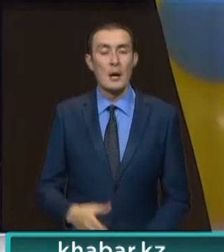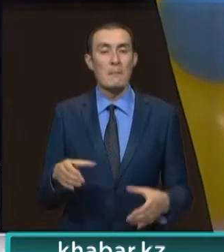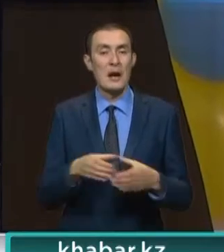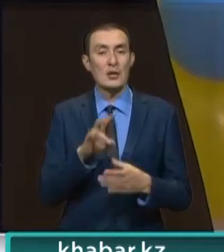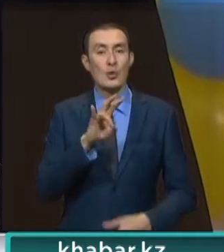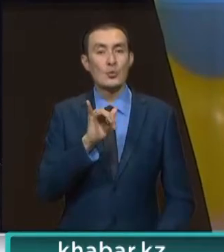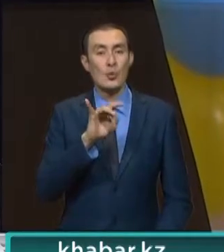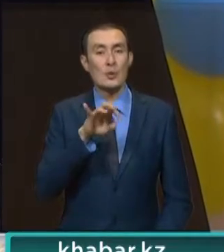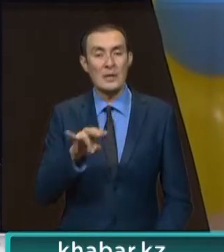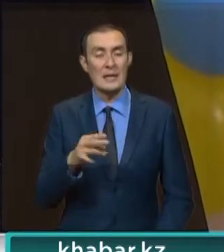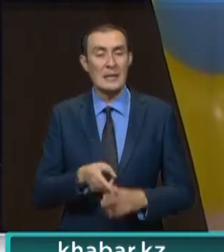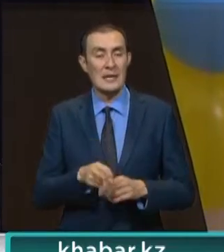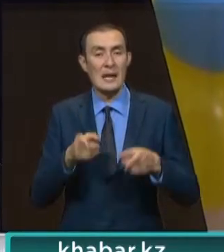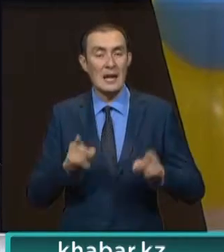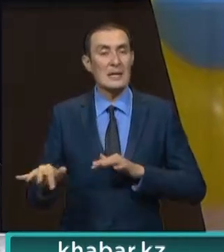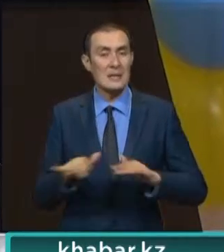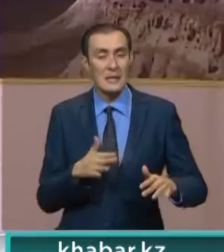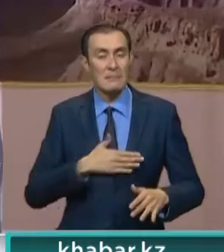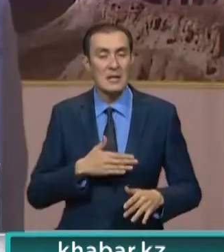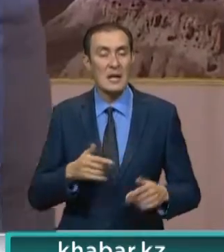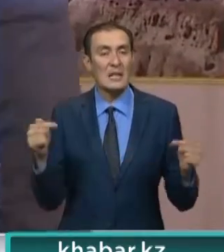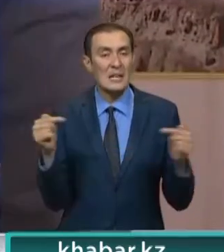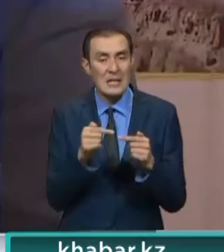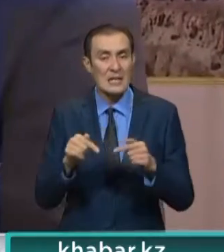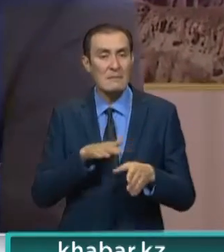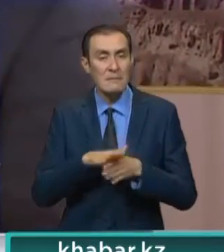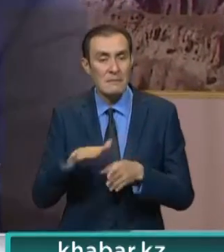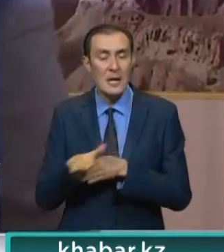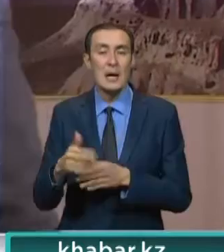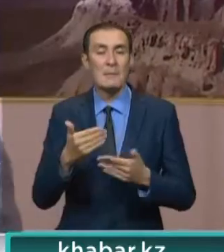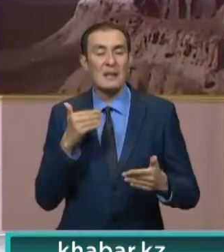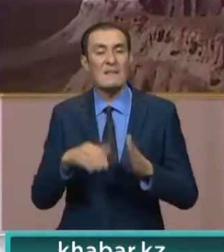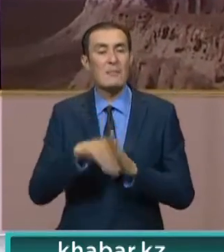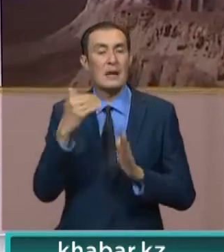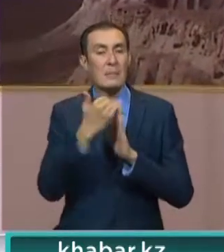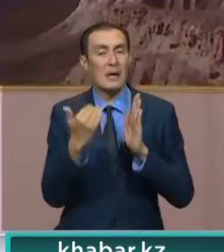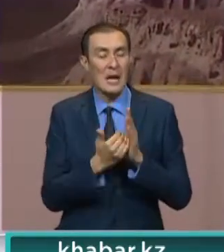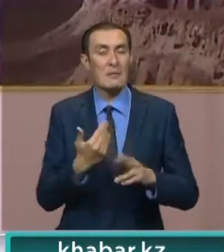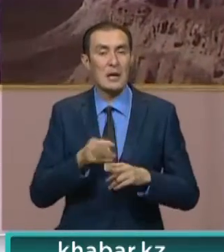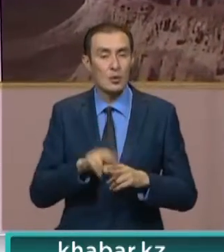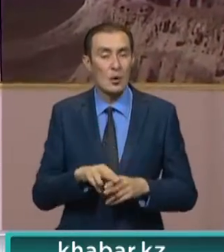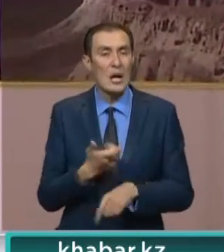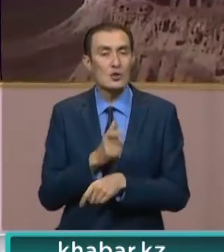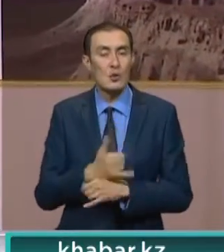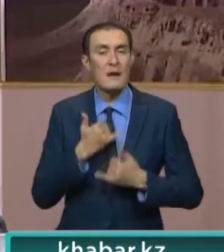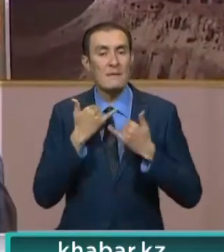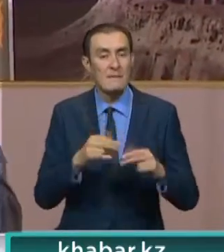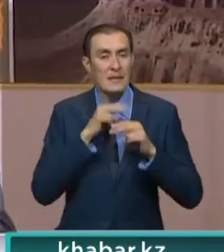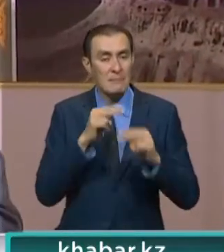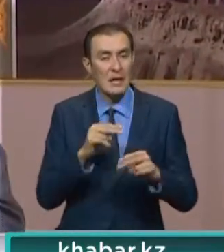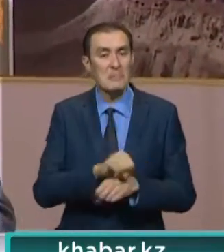Нур-Отан – это партия реальных дел. Мы делаем конкретные шаги по реализации предвыборной программы, в которой особое внимание